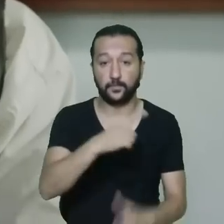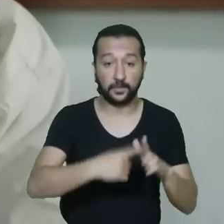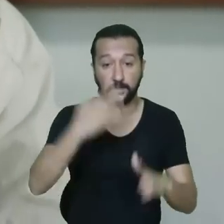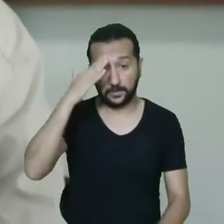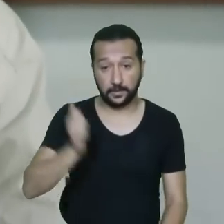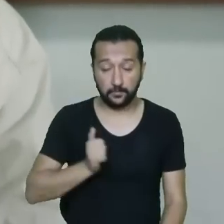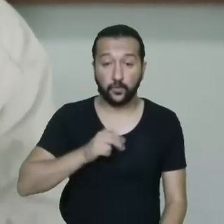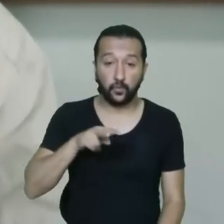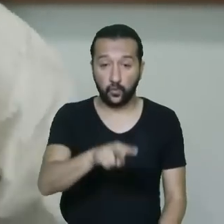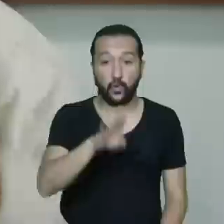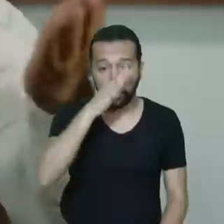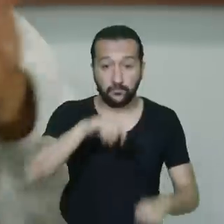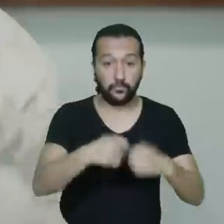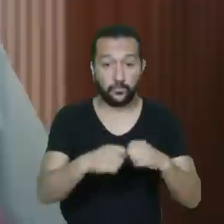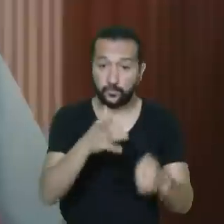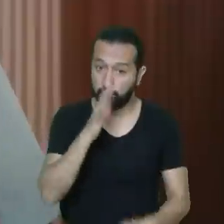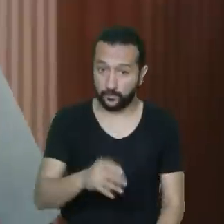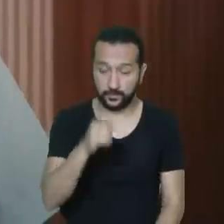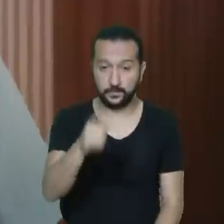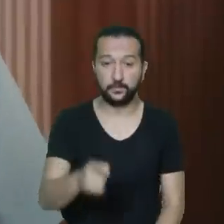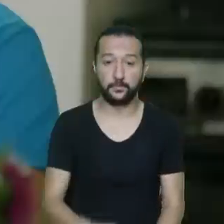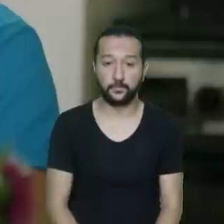Jandarma yolda böyle fargarıklığa bulmuş biliyor musun sen?